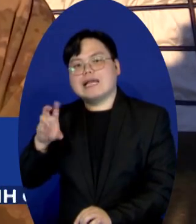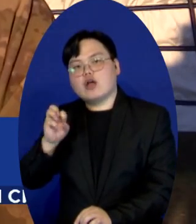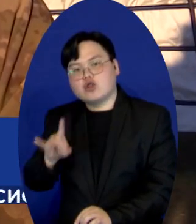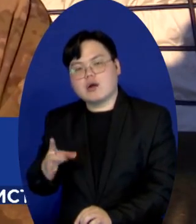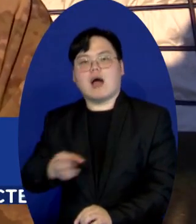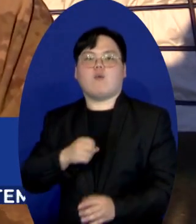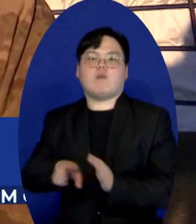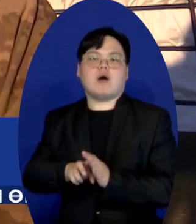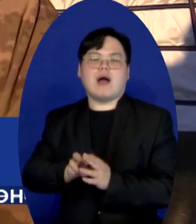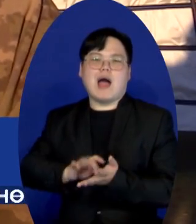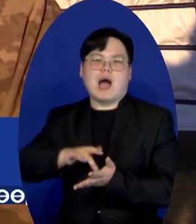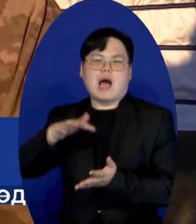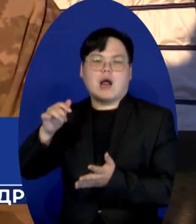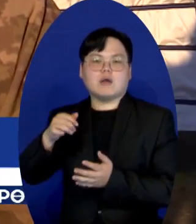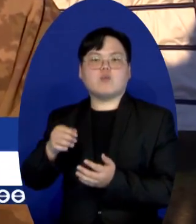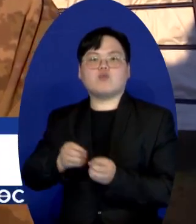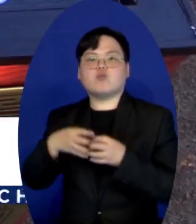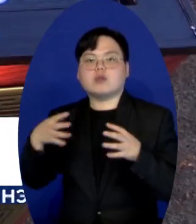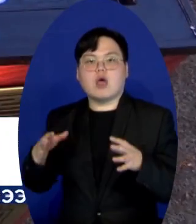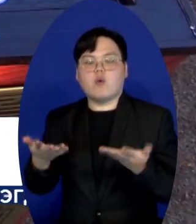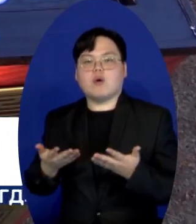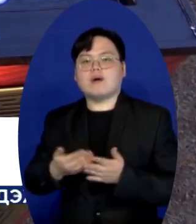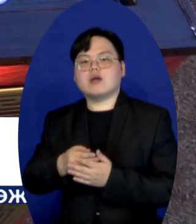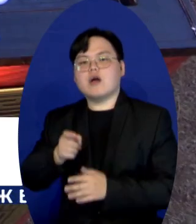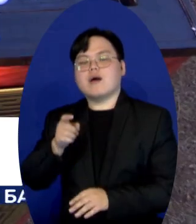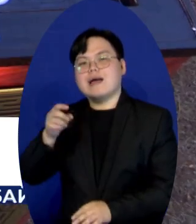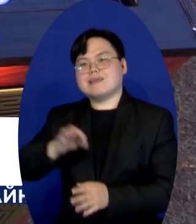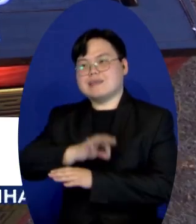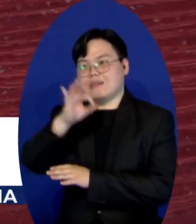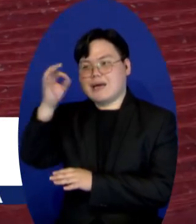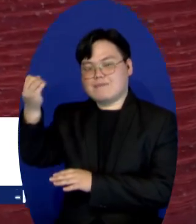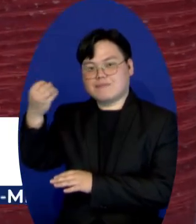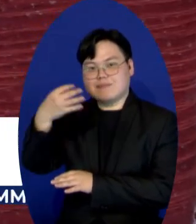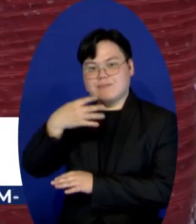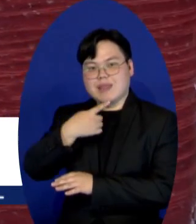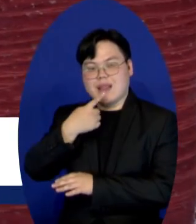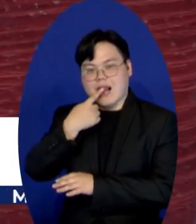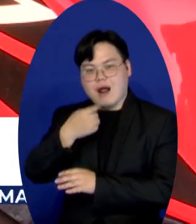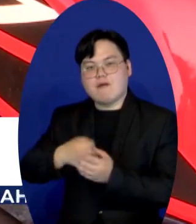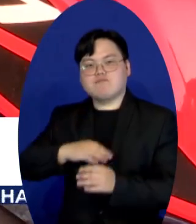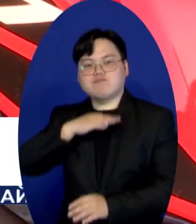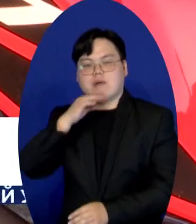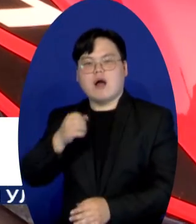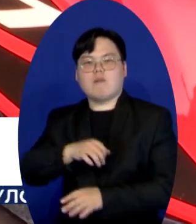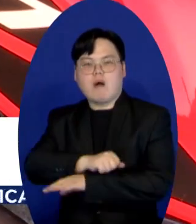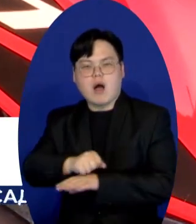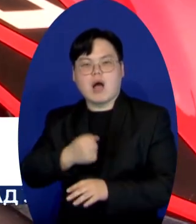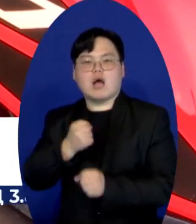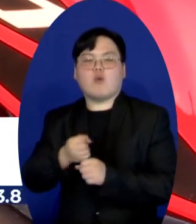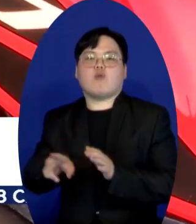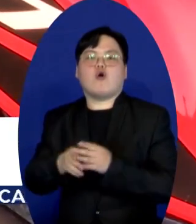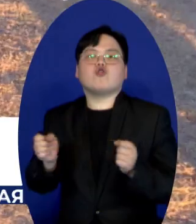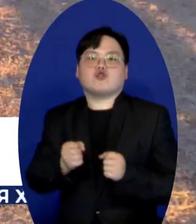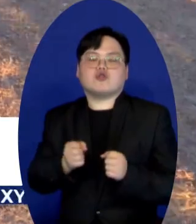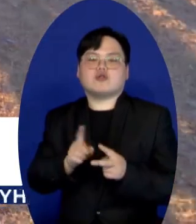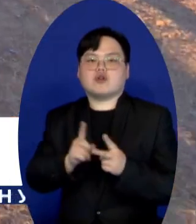алдартай бүтээгдэхүүнүүд хотайлын улаан хөлдөгч хэмээх одоо нарны цэнгээр ажилдаг маха одоо мут голтон цагаар ажиллах юм боломжтой юм бүлдэгч байгаа. Мөн жалам хар брендинг маш